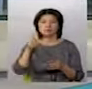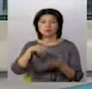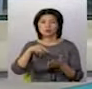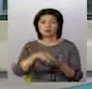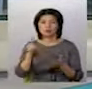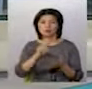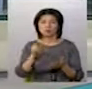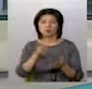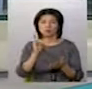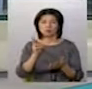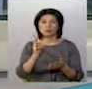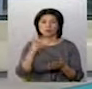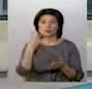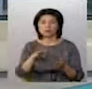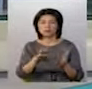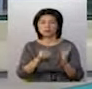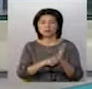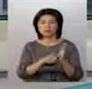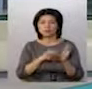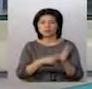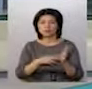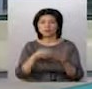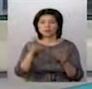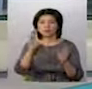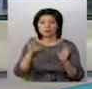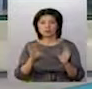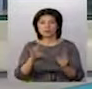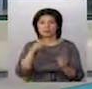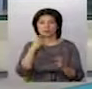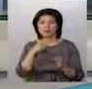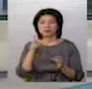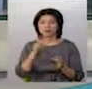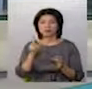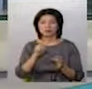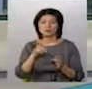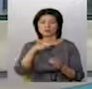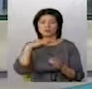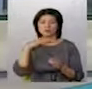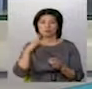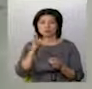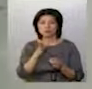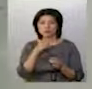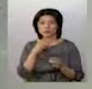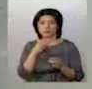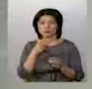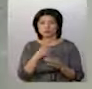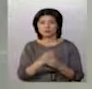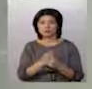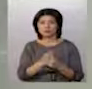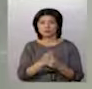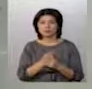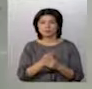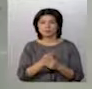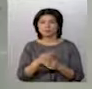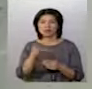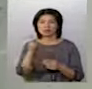тыс 47-ші сессиясында мәлім болды. Тақырыпты тілшіміз Есенбек Санатұлы тарқатады. Соңғы 2 жылда